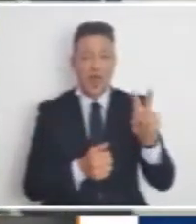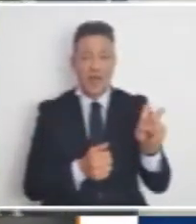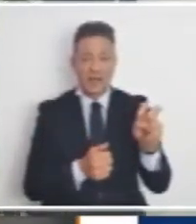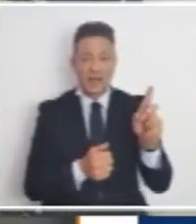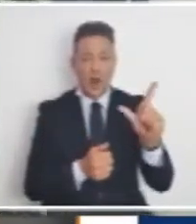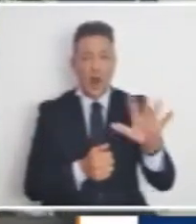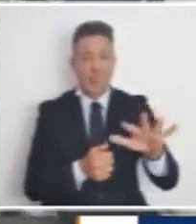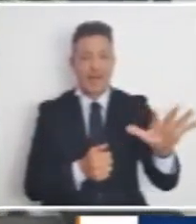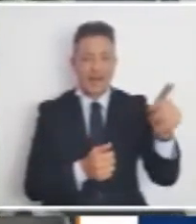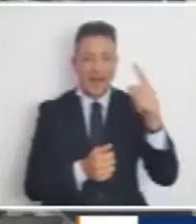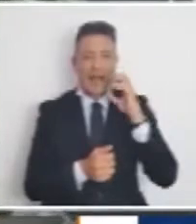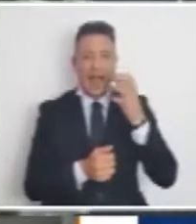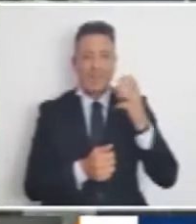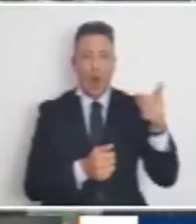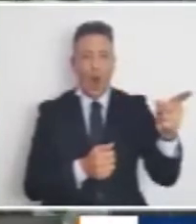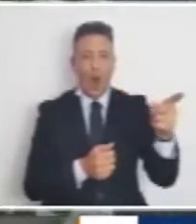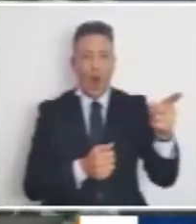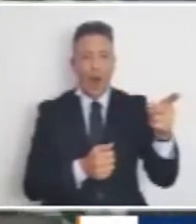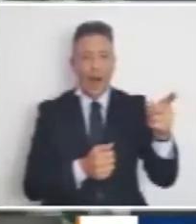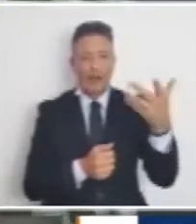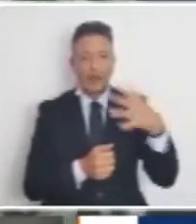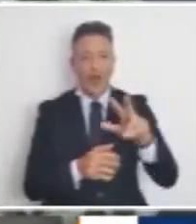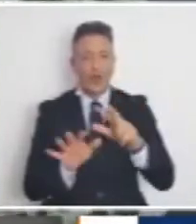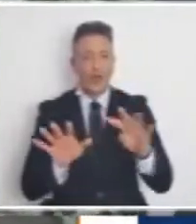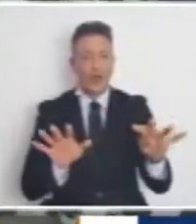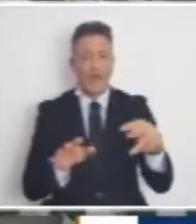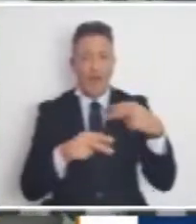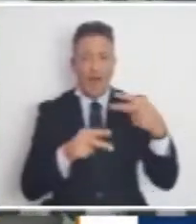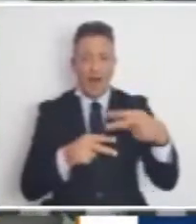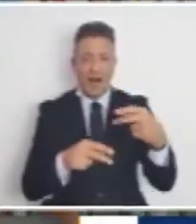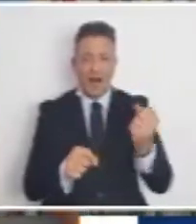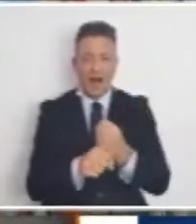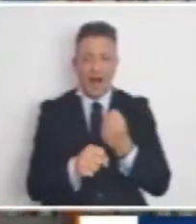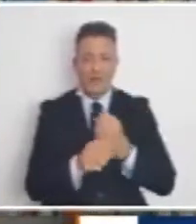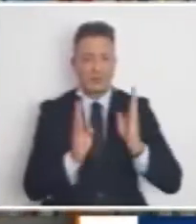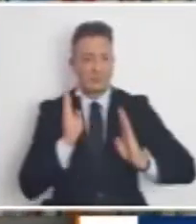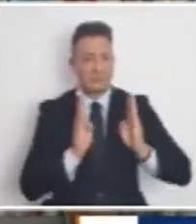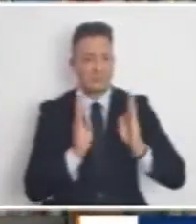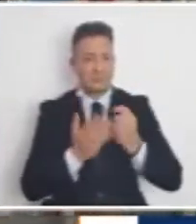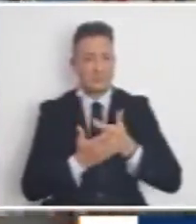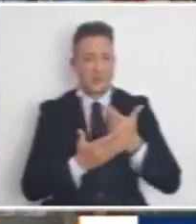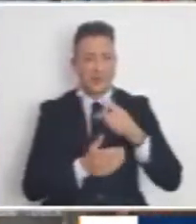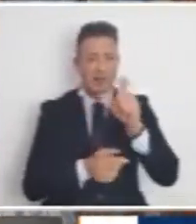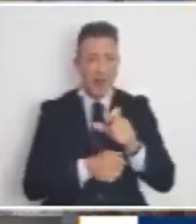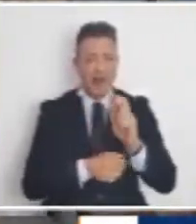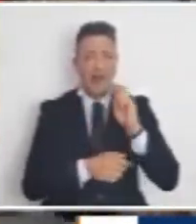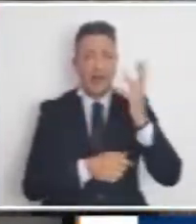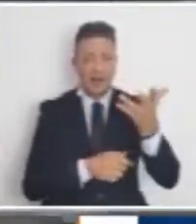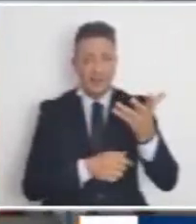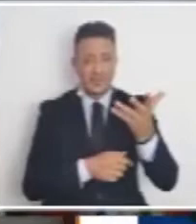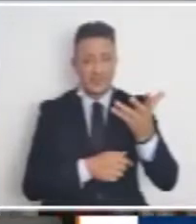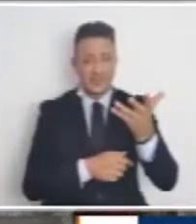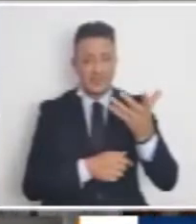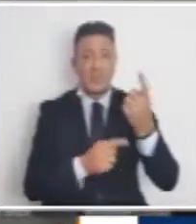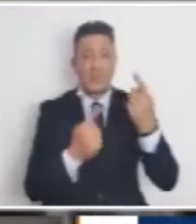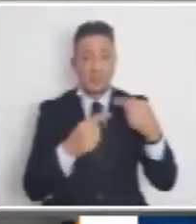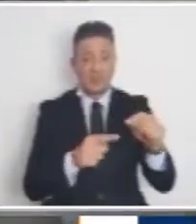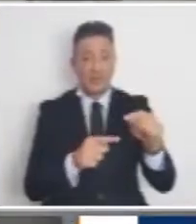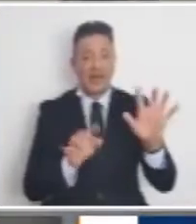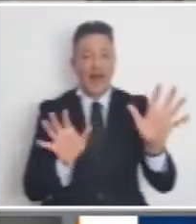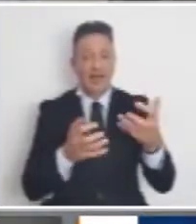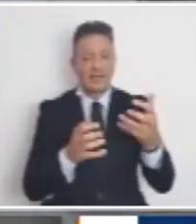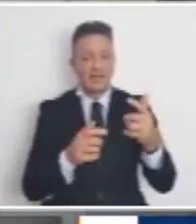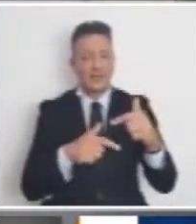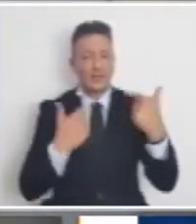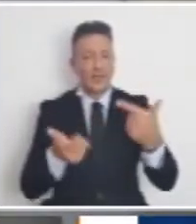provincia di cremona 89 anni intensi di attività i rapporti importanti in italia e all'estero e stato lo stesso artista a donare al mig